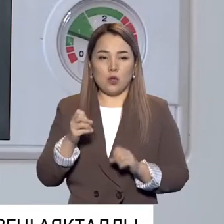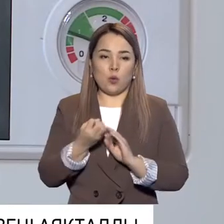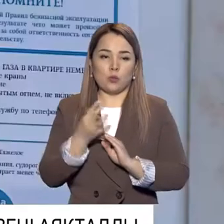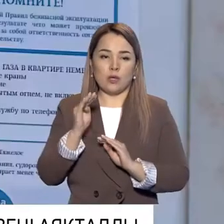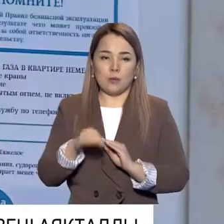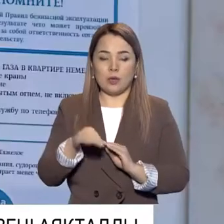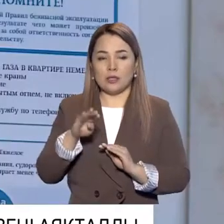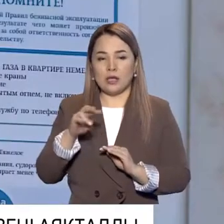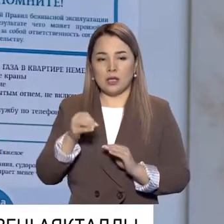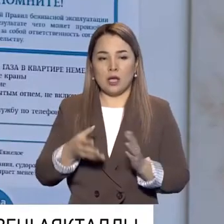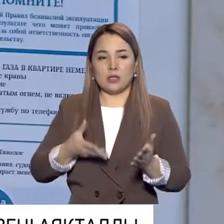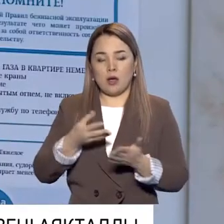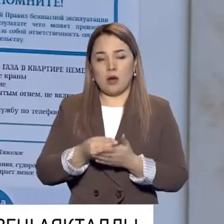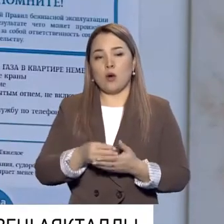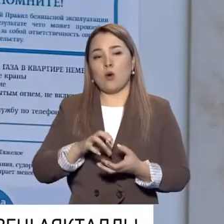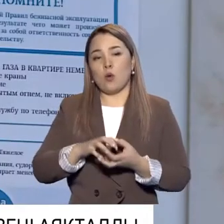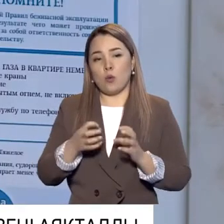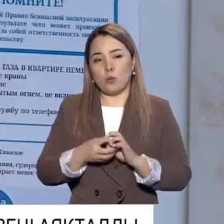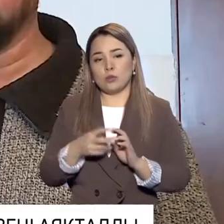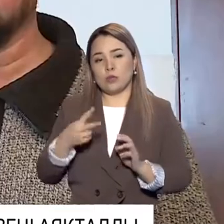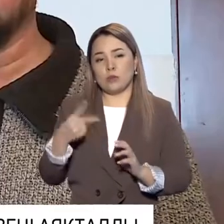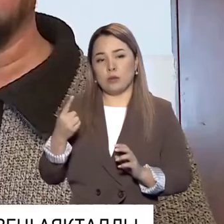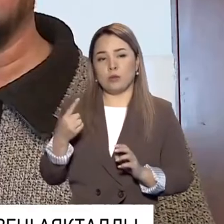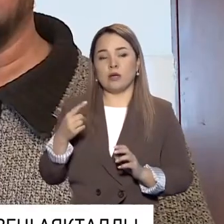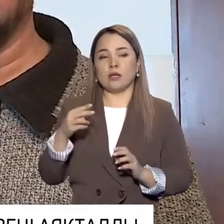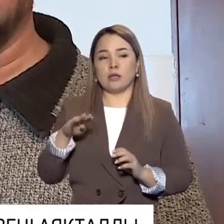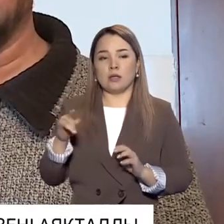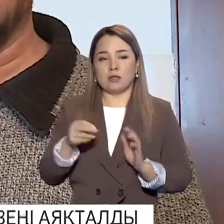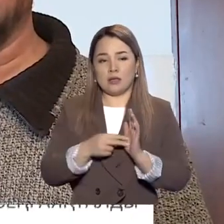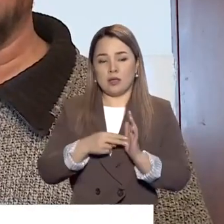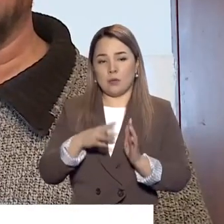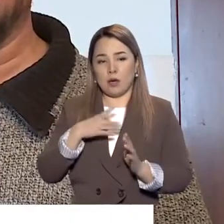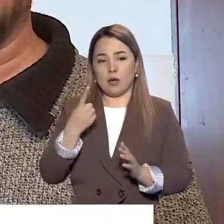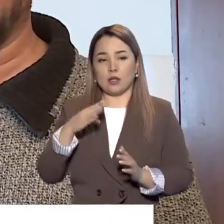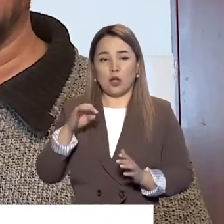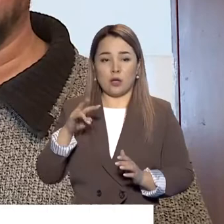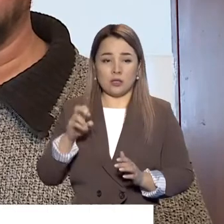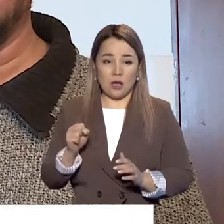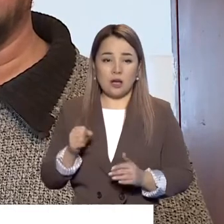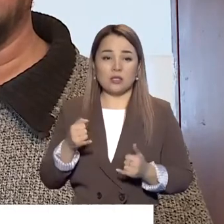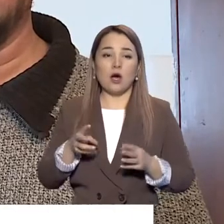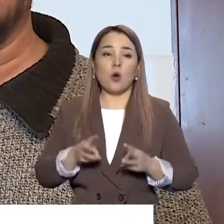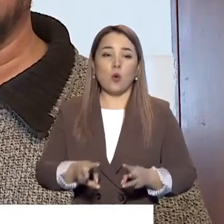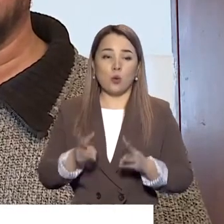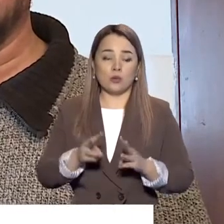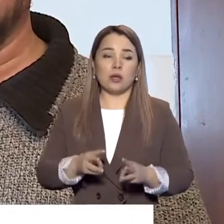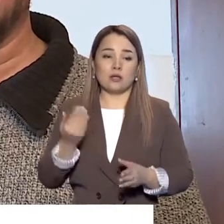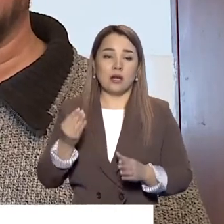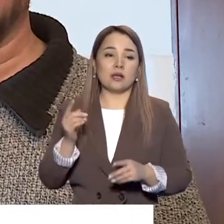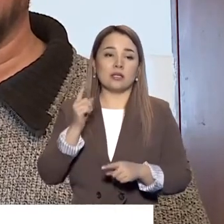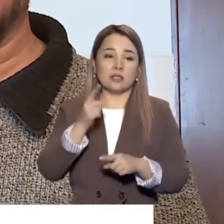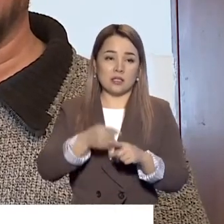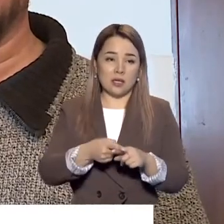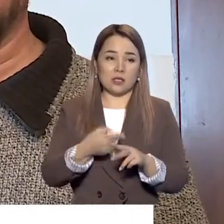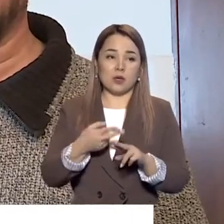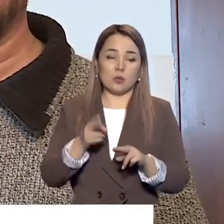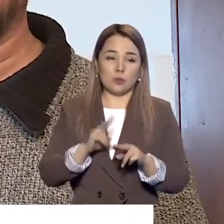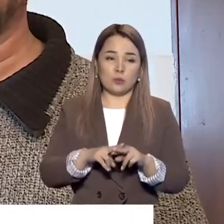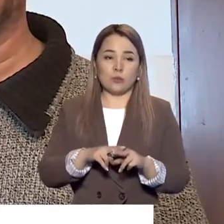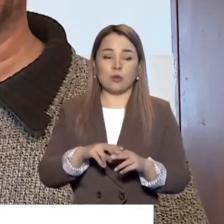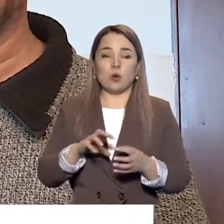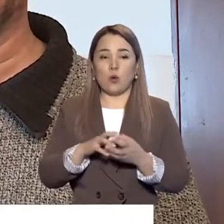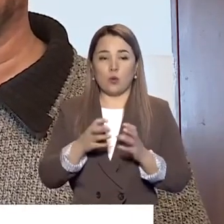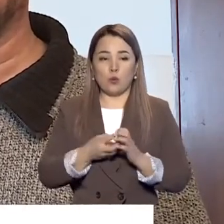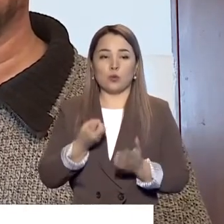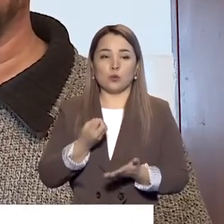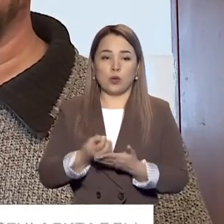төлейді. Көміріміз 21 мың теңге тоннасы. Енді оның ішіне отыны кіреді. Сонда көмір